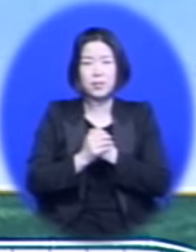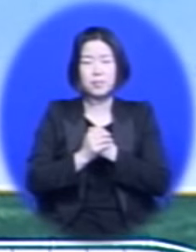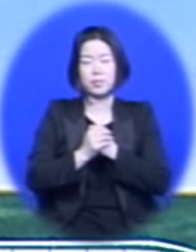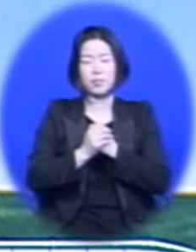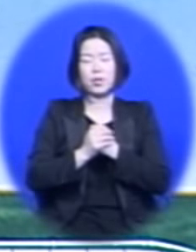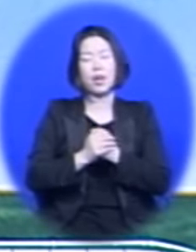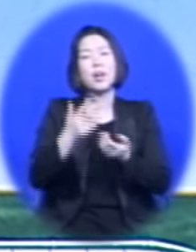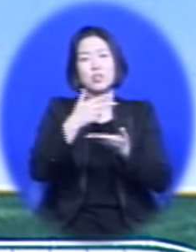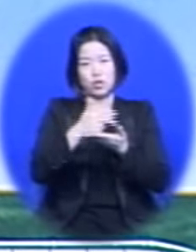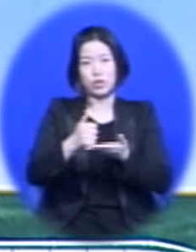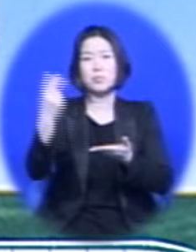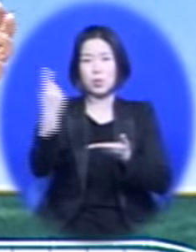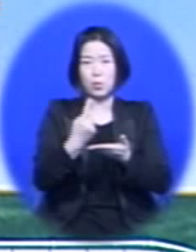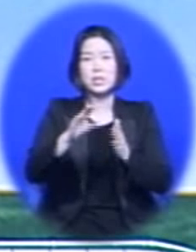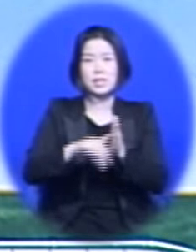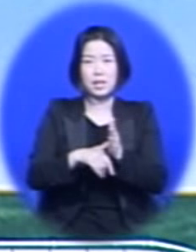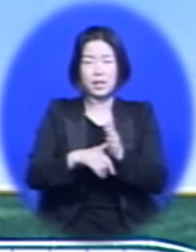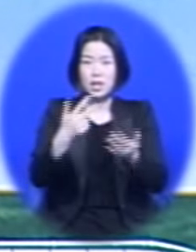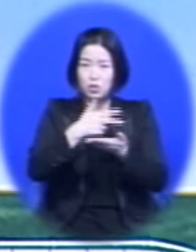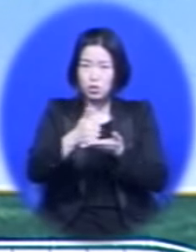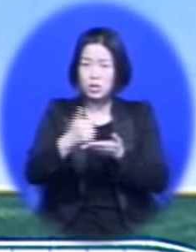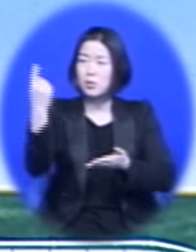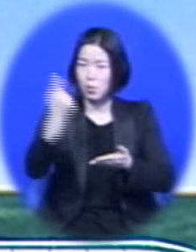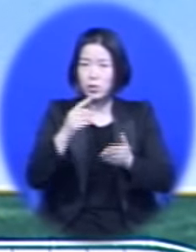주님이 오실 때, 주님이 오실 때